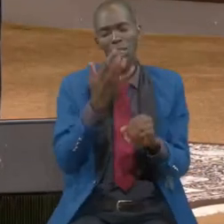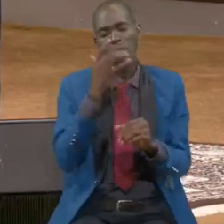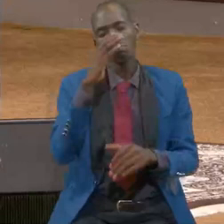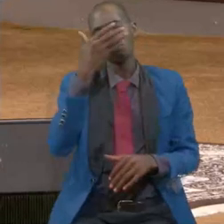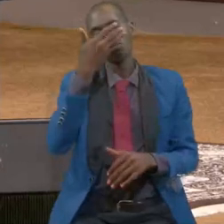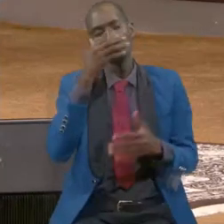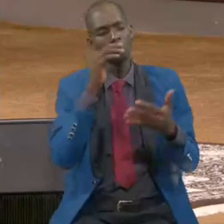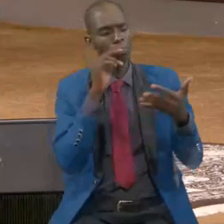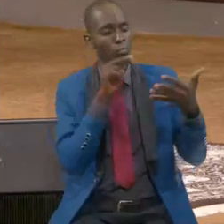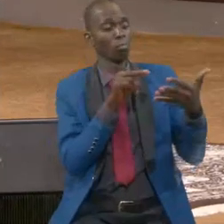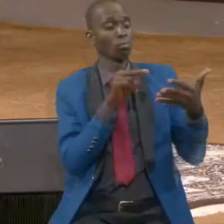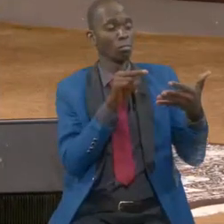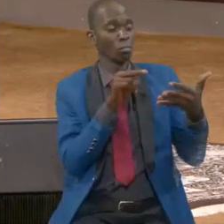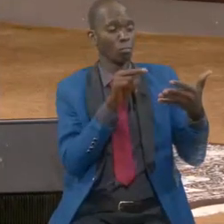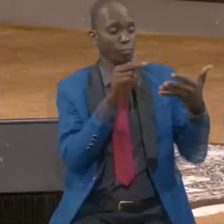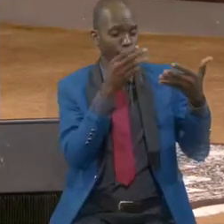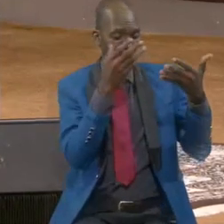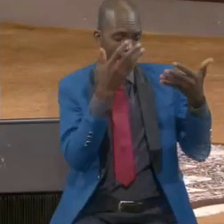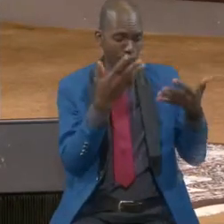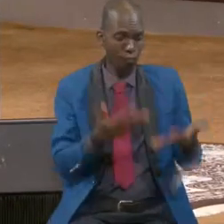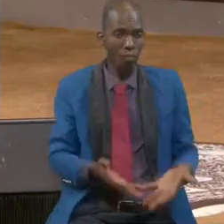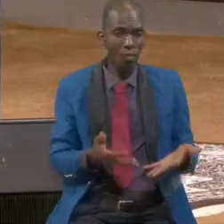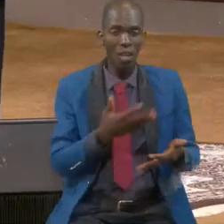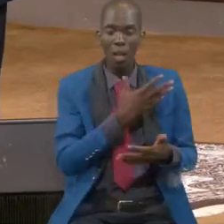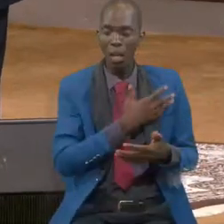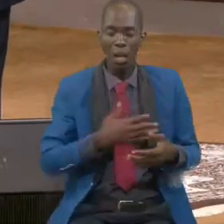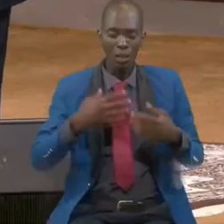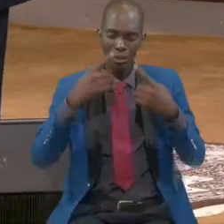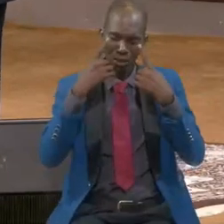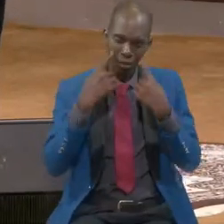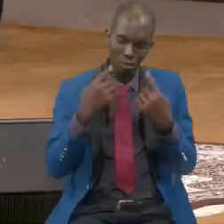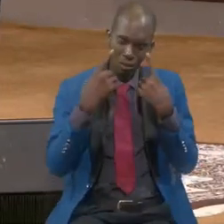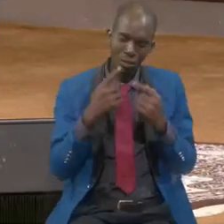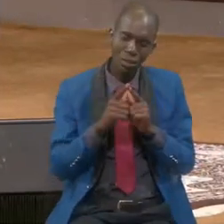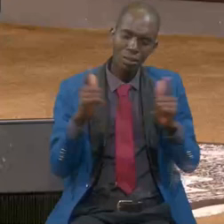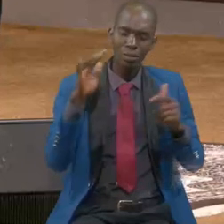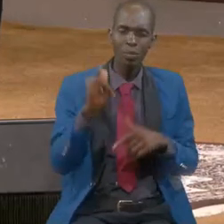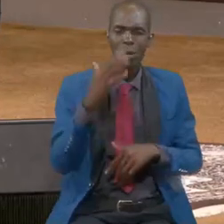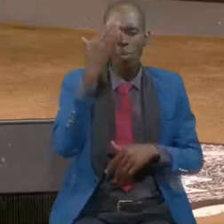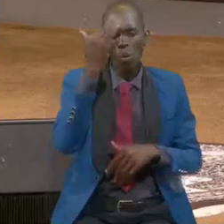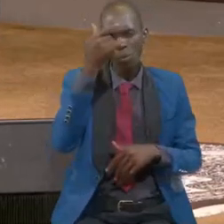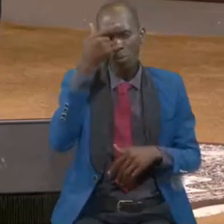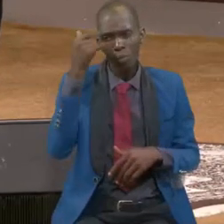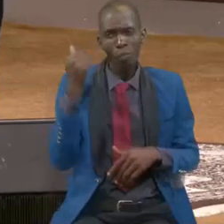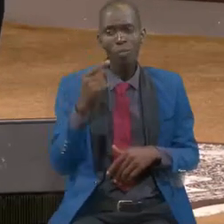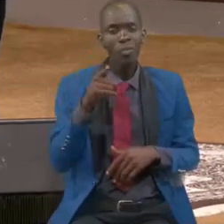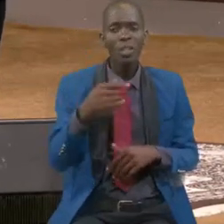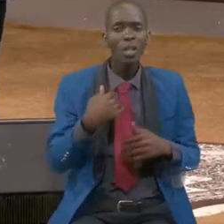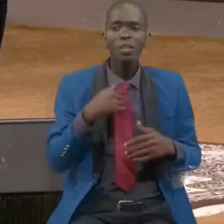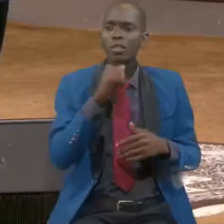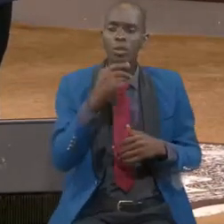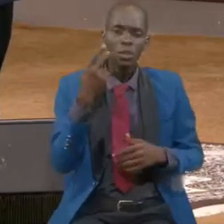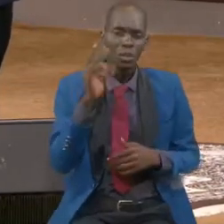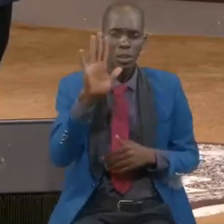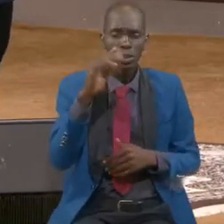pris le miroir, vu son visage, il a laissé tomber le miroir et commençait à pleurer à profusion